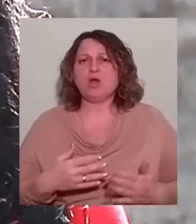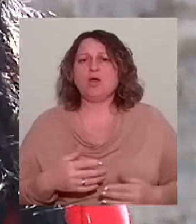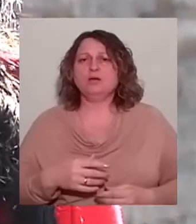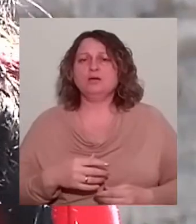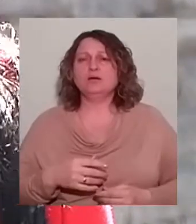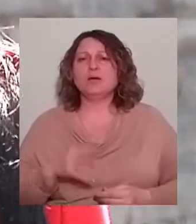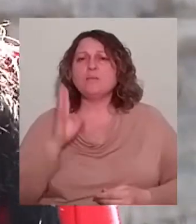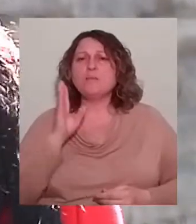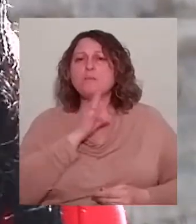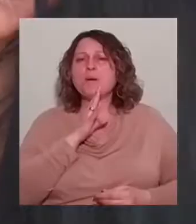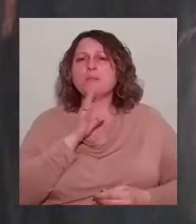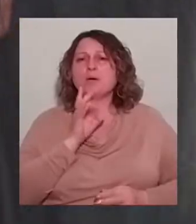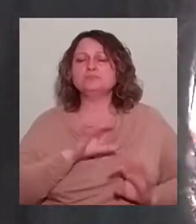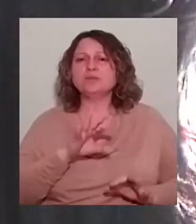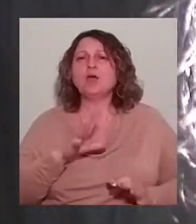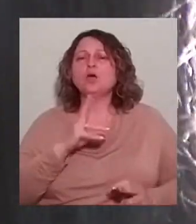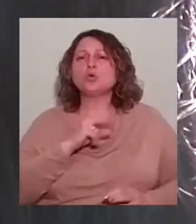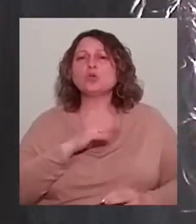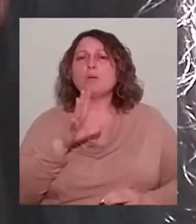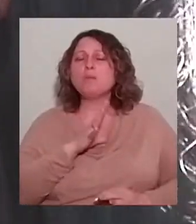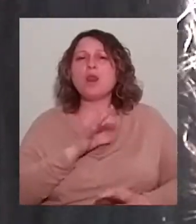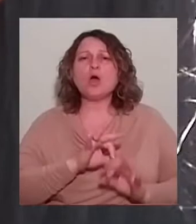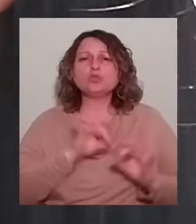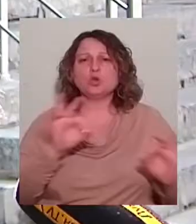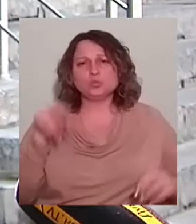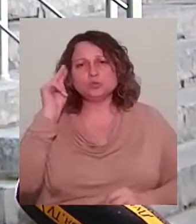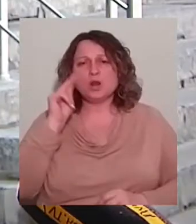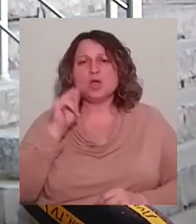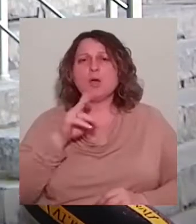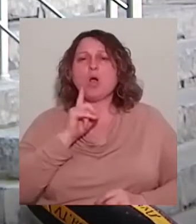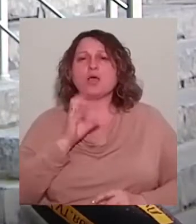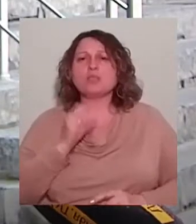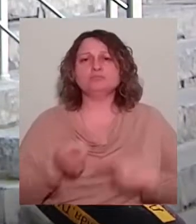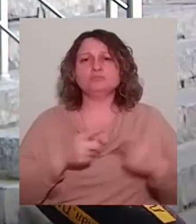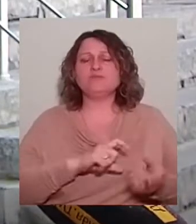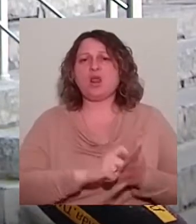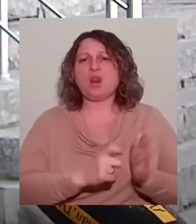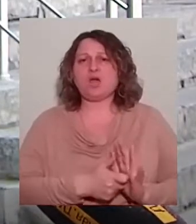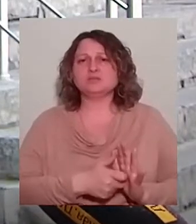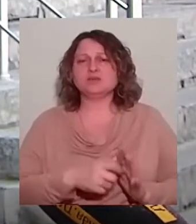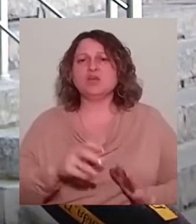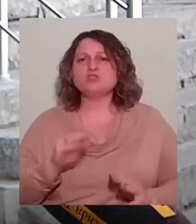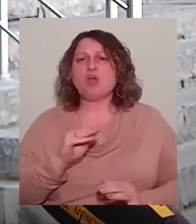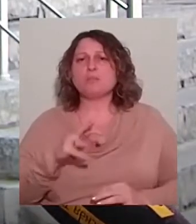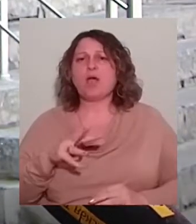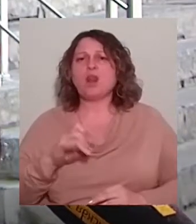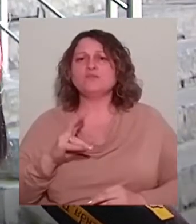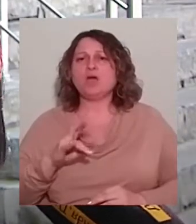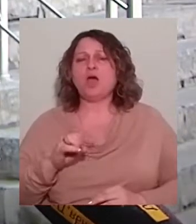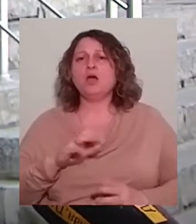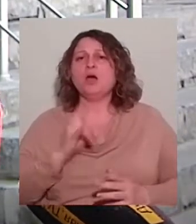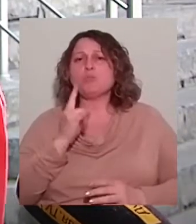донька була відмінницею, доки не перейшла до класу Жани Михайлівни. Моя дитина почала приходити додому, закривалася у своїй кімнаті, не